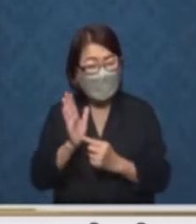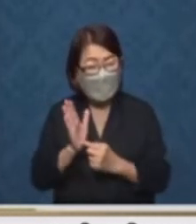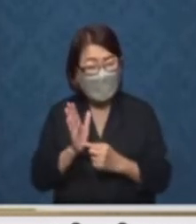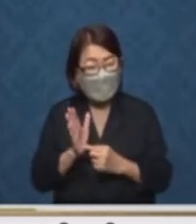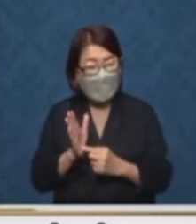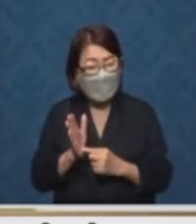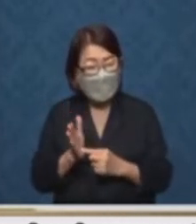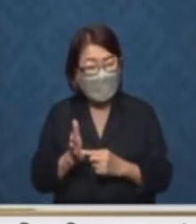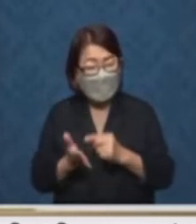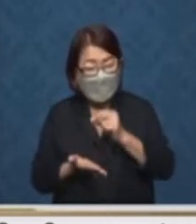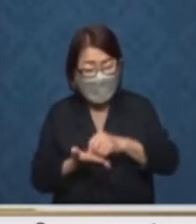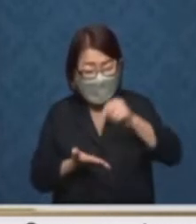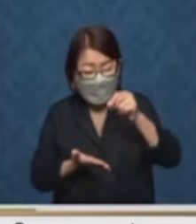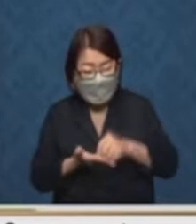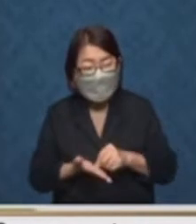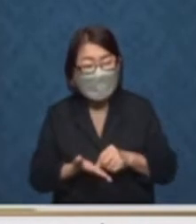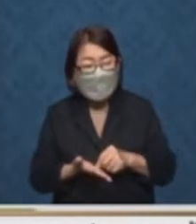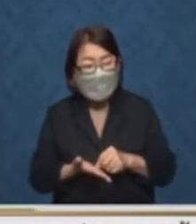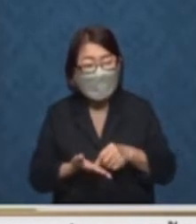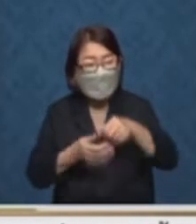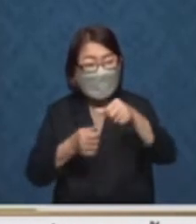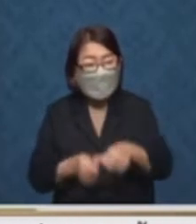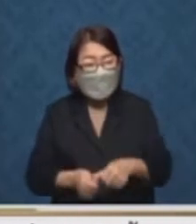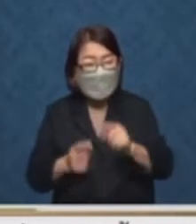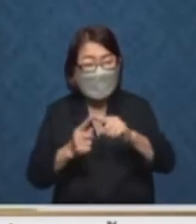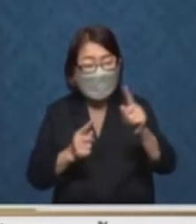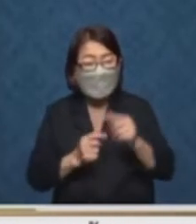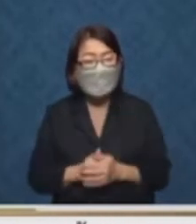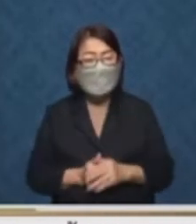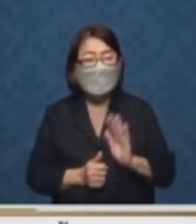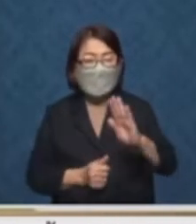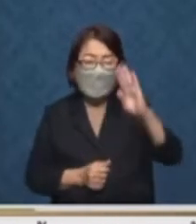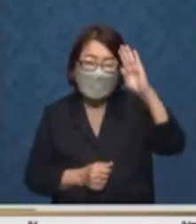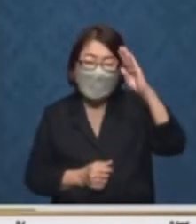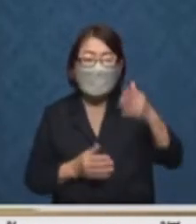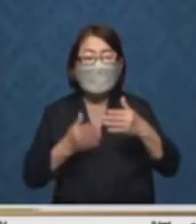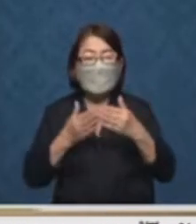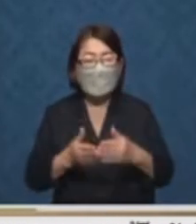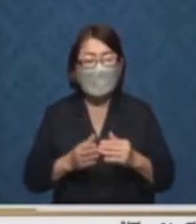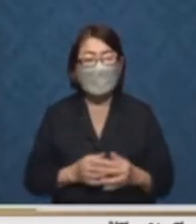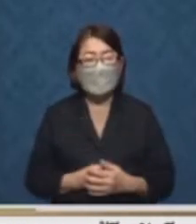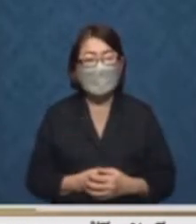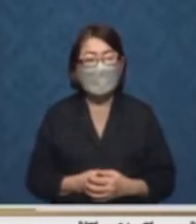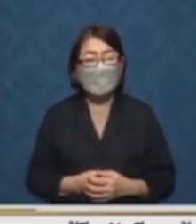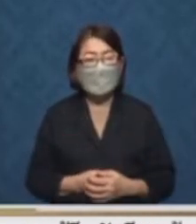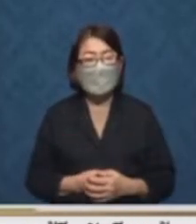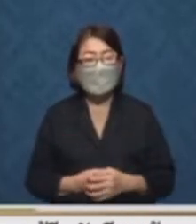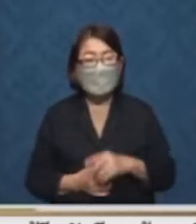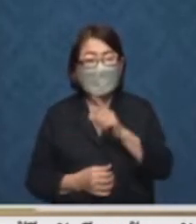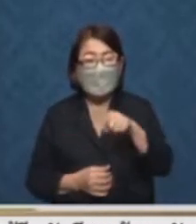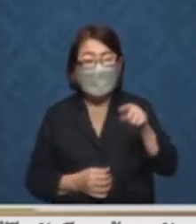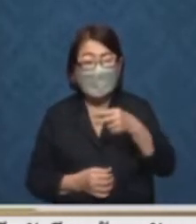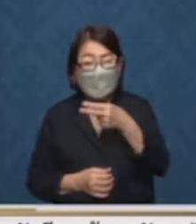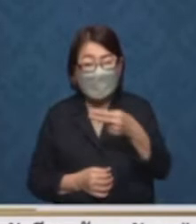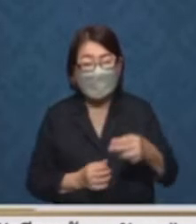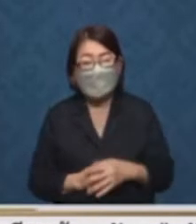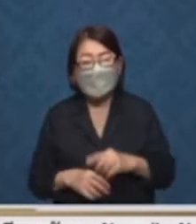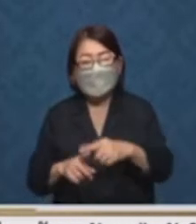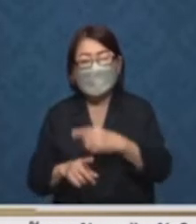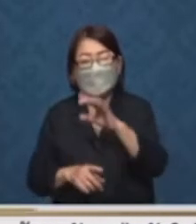ที่เฮดควอเตอร์นะครับของกองทัพเรือโรยอลไทยแนวีเมื่อวันที่24กันยาย